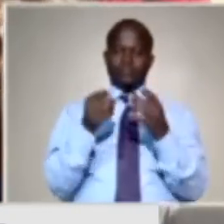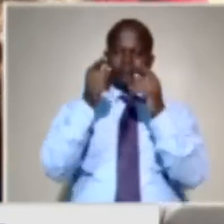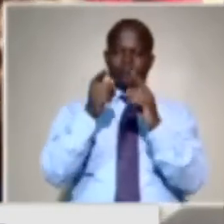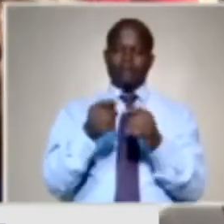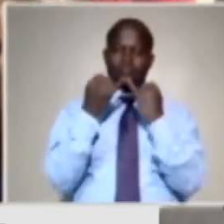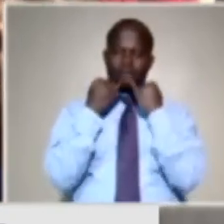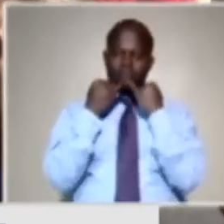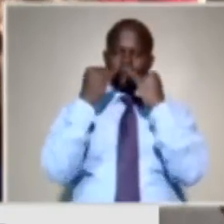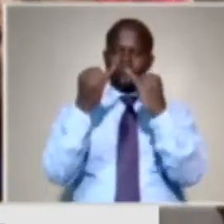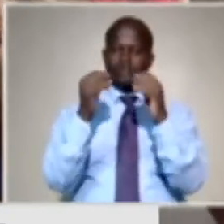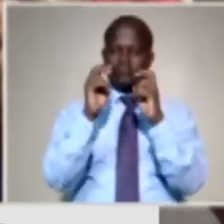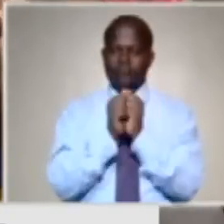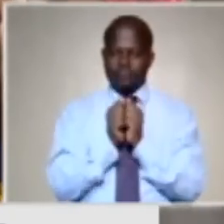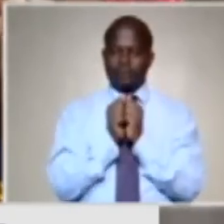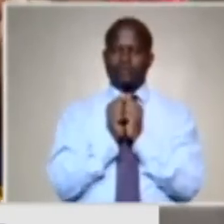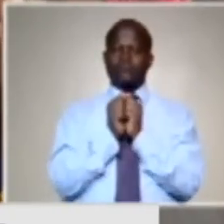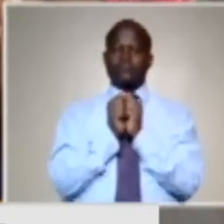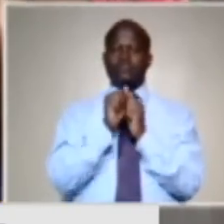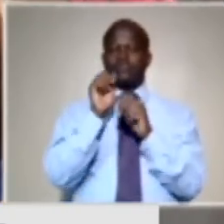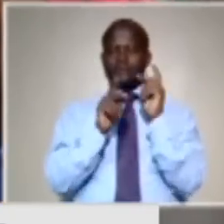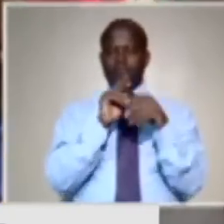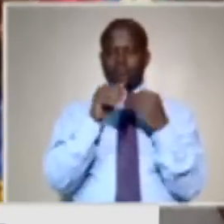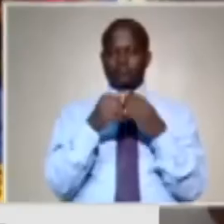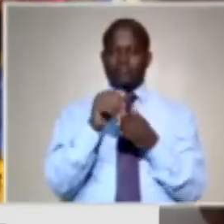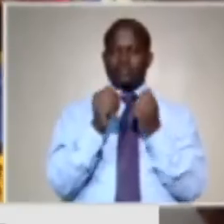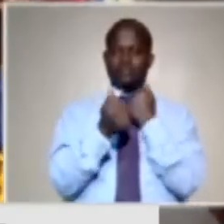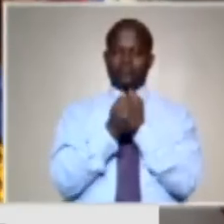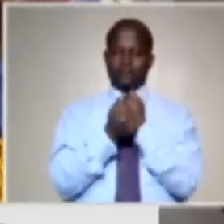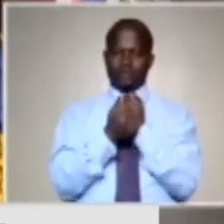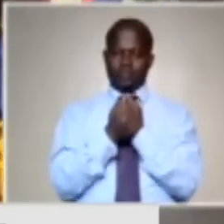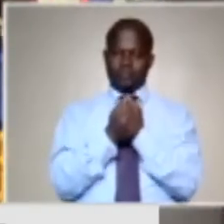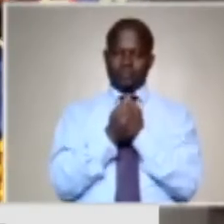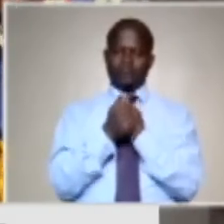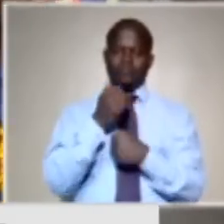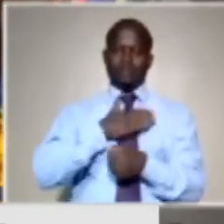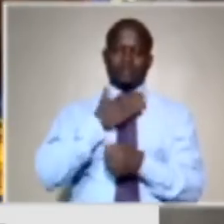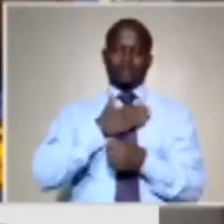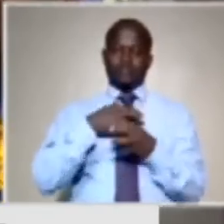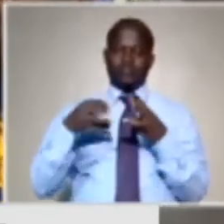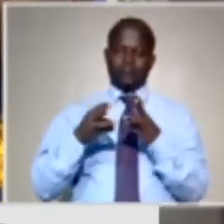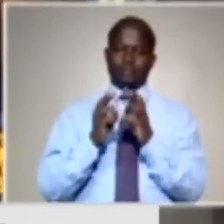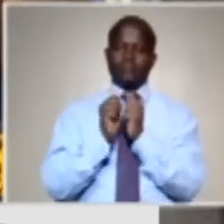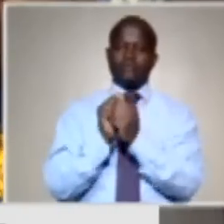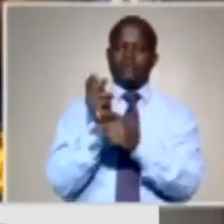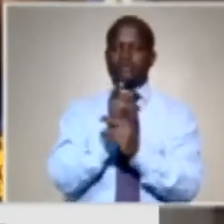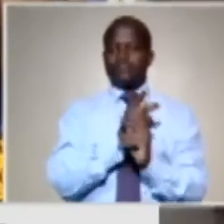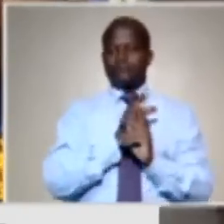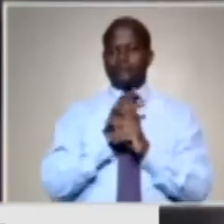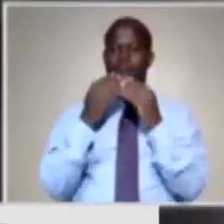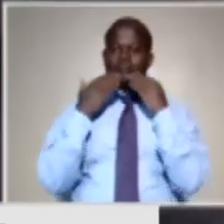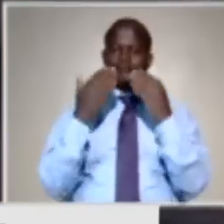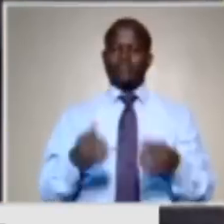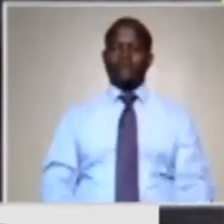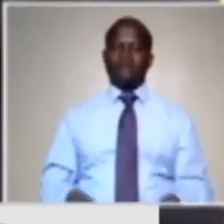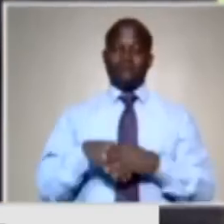nimugerayo muzamubwire ngo abaturage ba Rubavu twanejejwe n'uburyo yadufashe mu mugongo murakoze